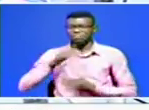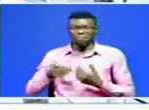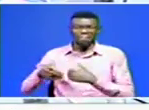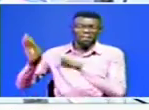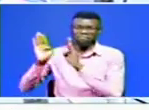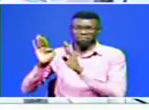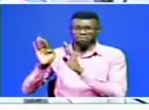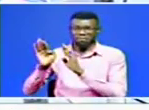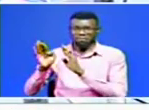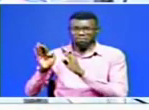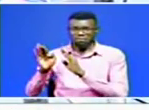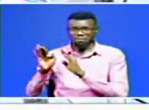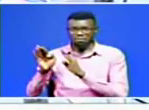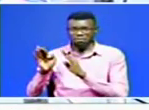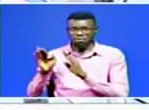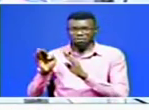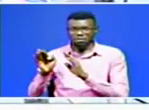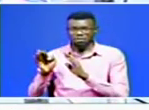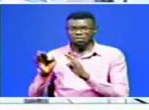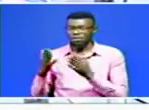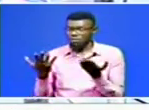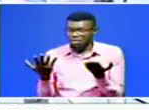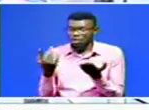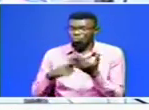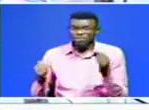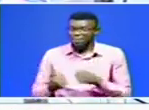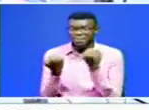departure, as fate will have planned it.